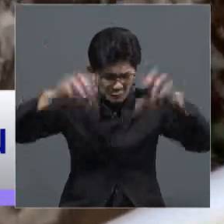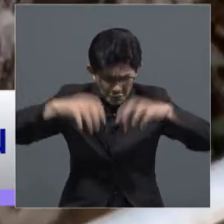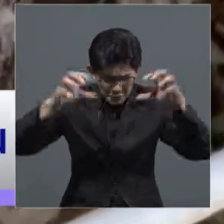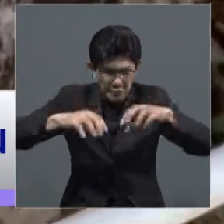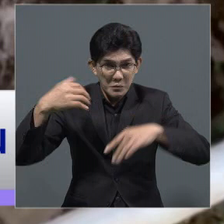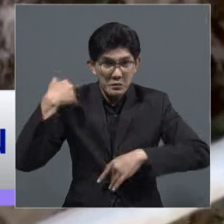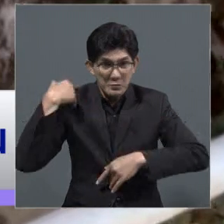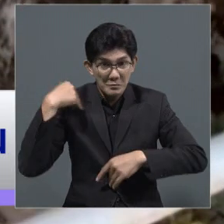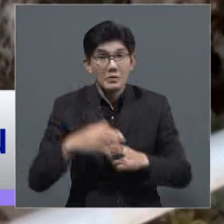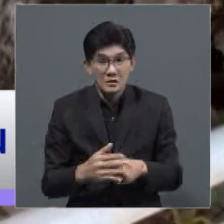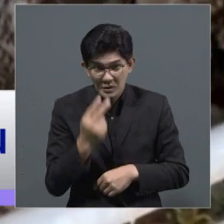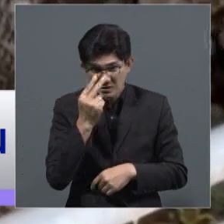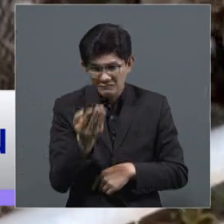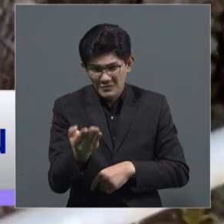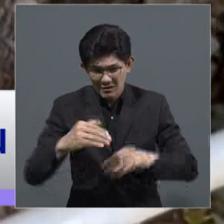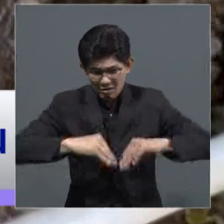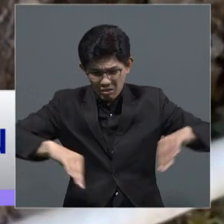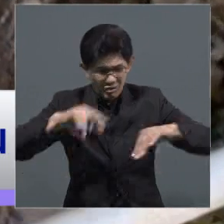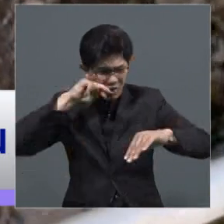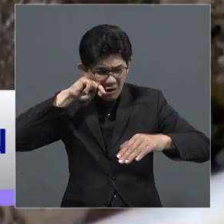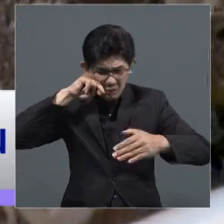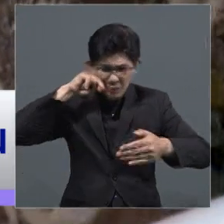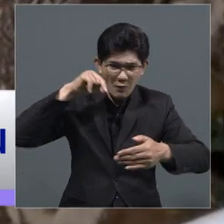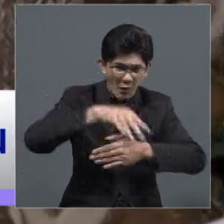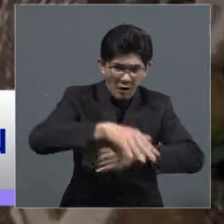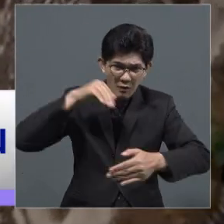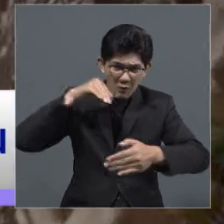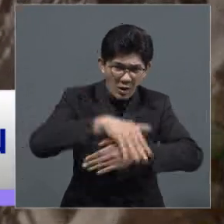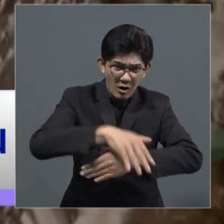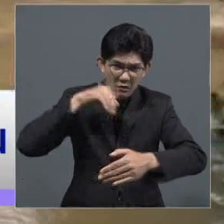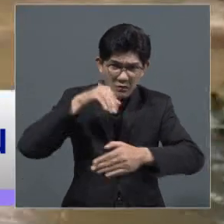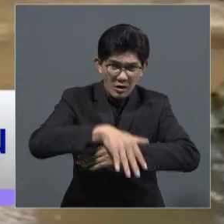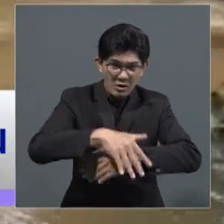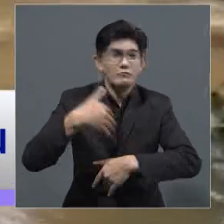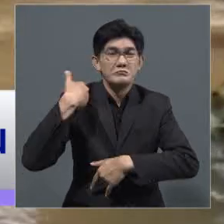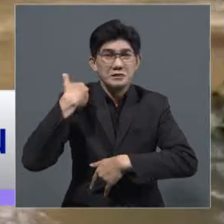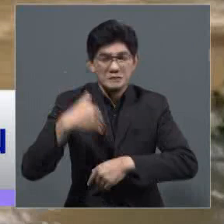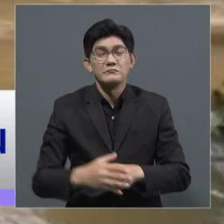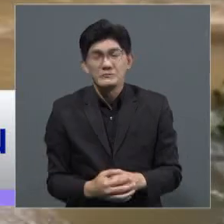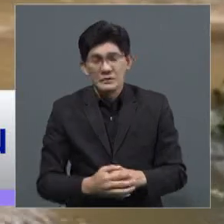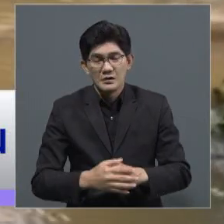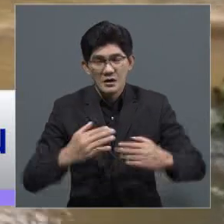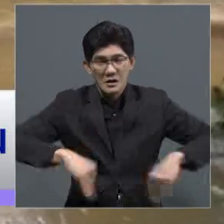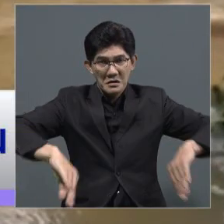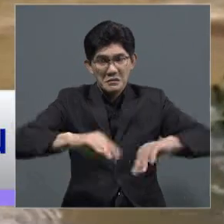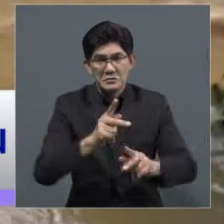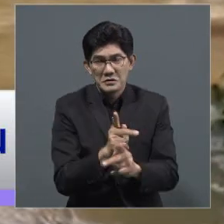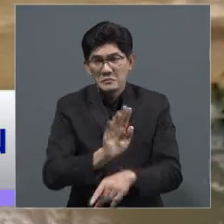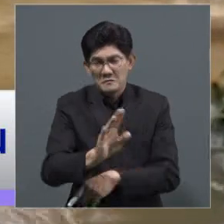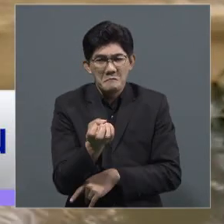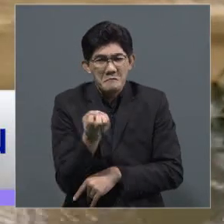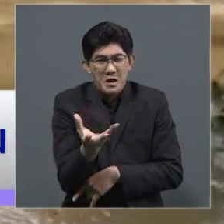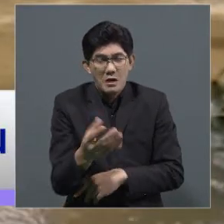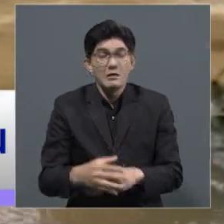ทำให้เนี่ยครับอย่างที่คุณผู้ชมเห็นคือมีน้ำไหลเข้าอ่างเอ่อห้วยเอ่ออ่างเก็บน้ำห้วยขอนนะครับเป็นจำนวน